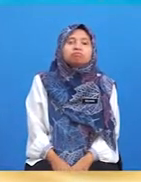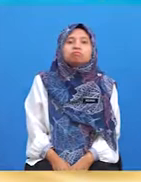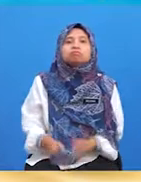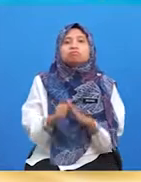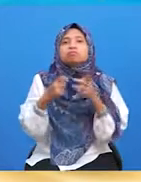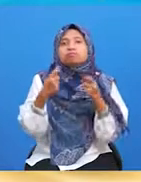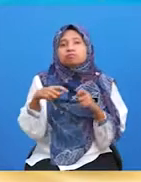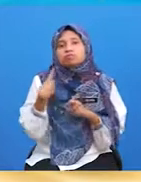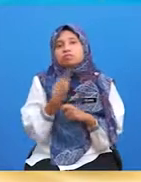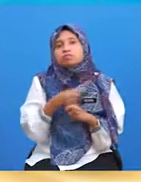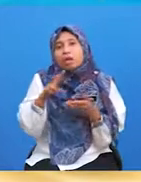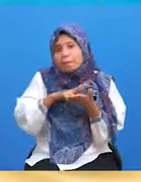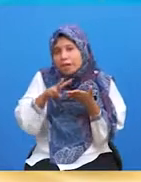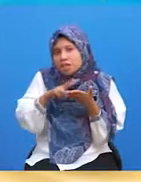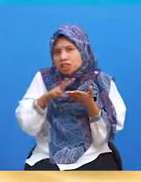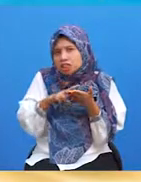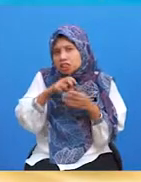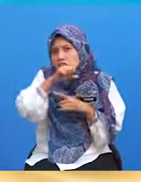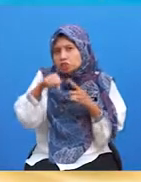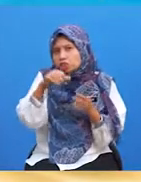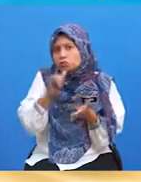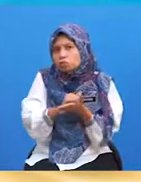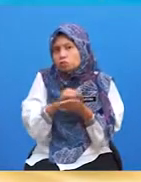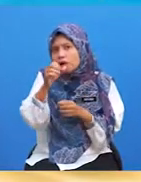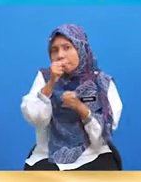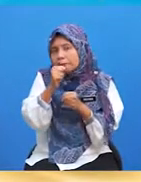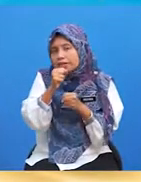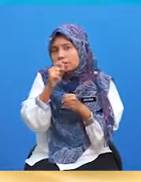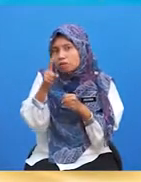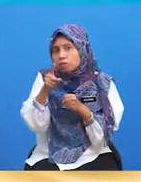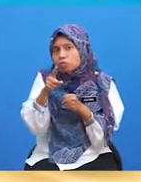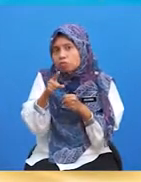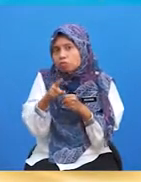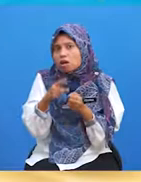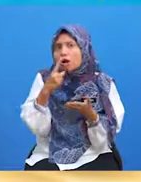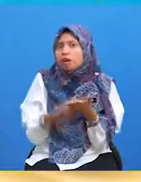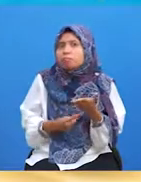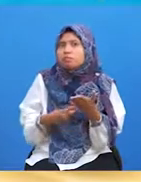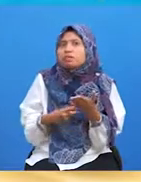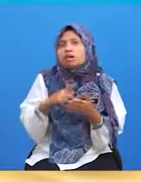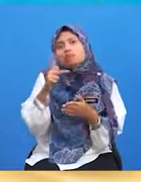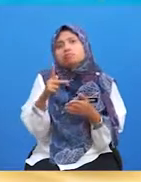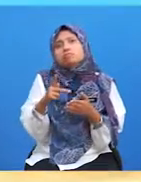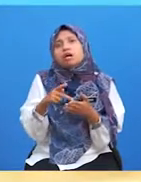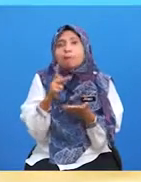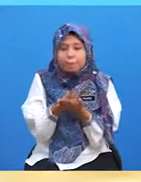Setelah kita membaca situasi, dapatkah kamu nyatakan apakah peribahasanya?